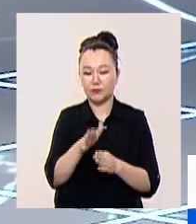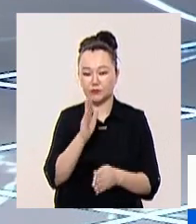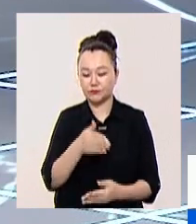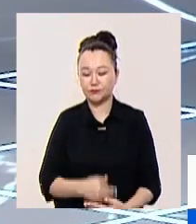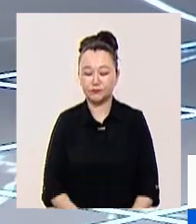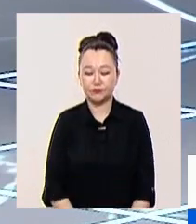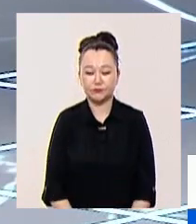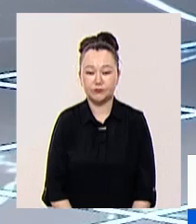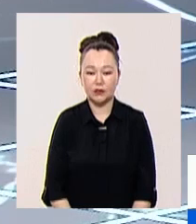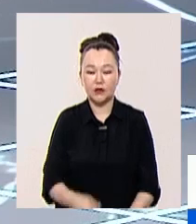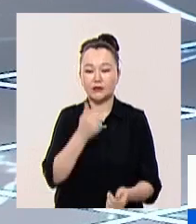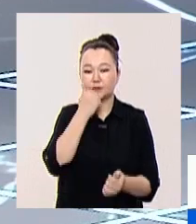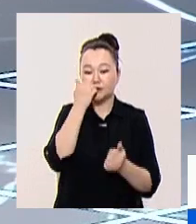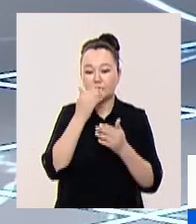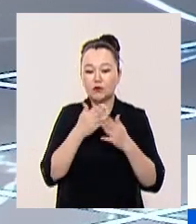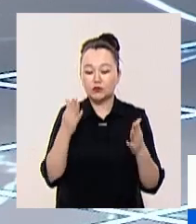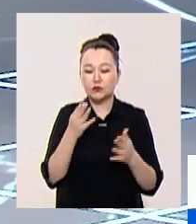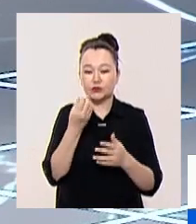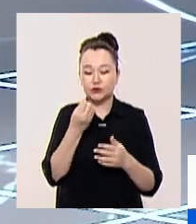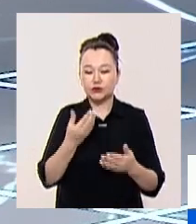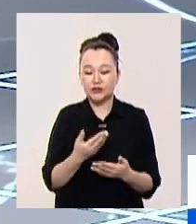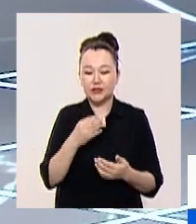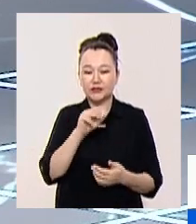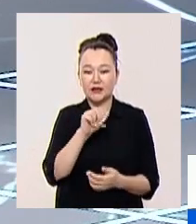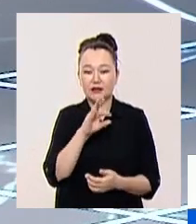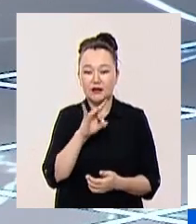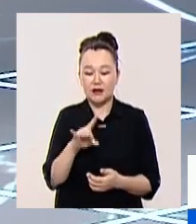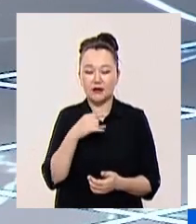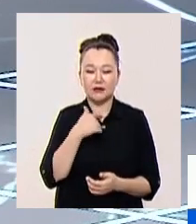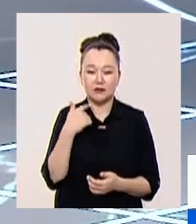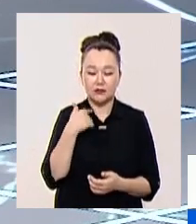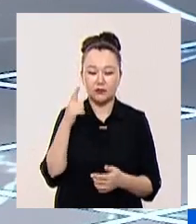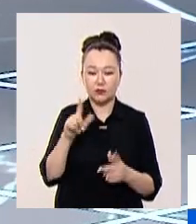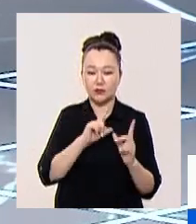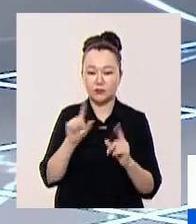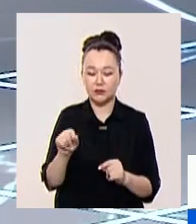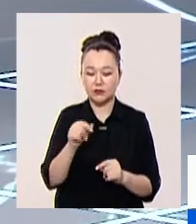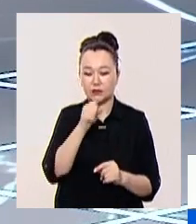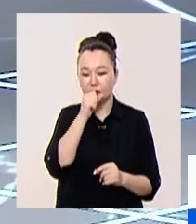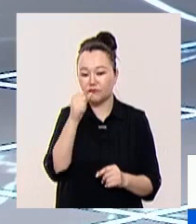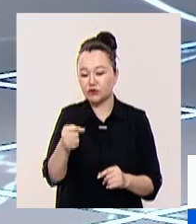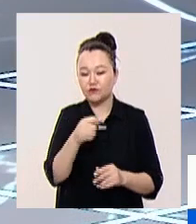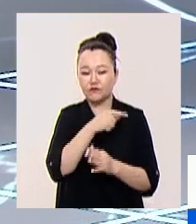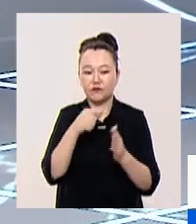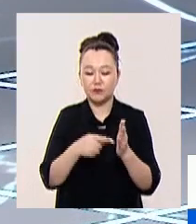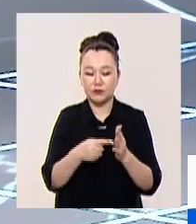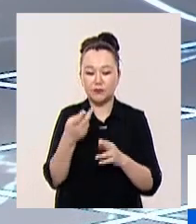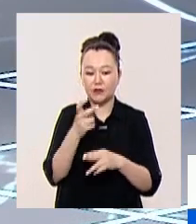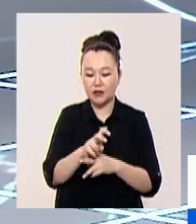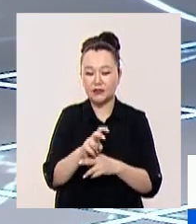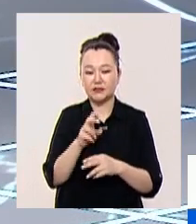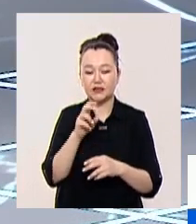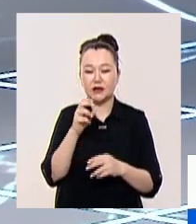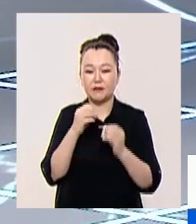огромное. Да. Теперь слово за жителями Талгара. Именно туда отправится наш передвижной микрофон. Приходите и задавайте свои